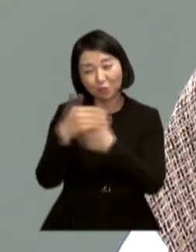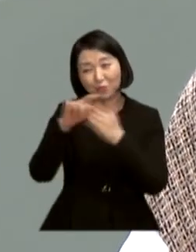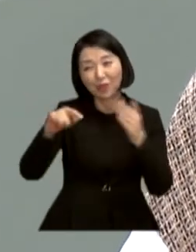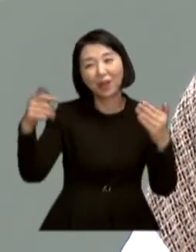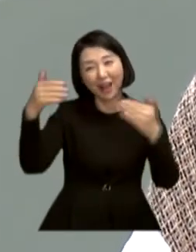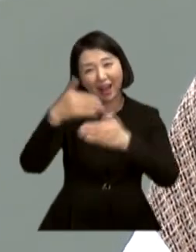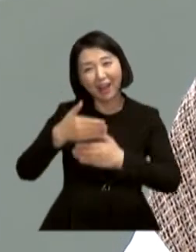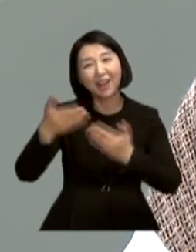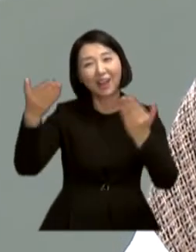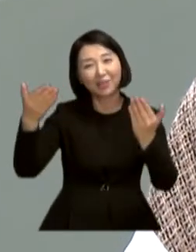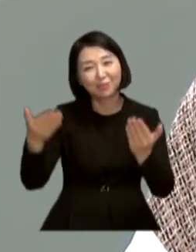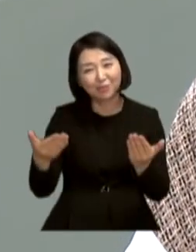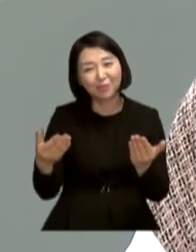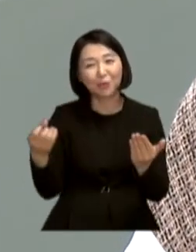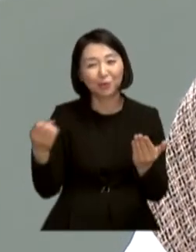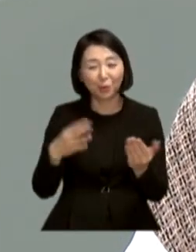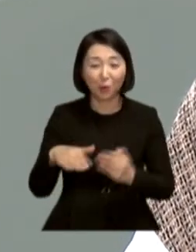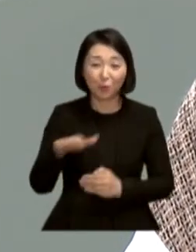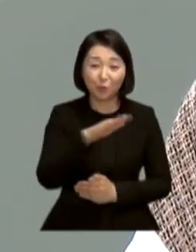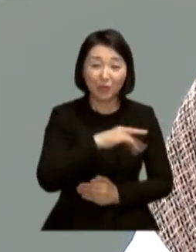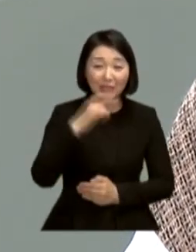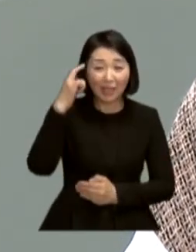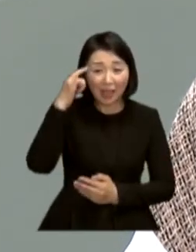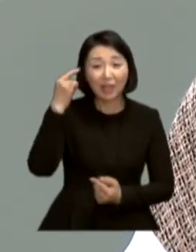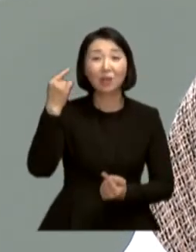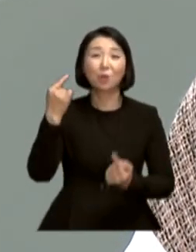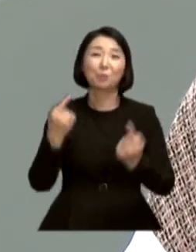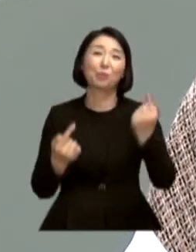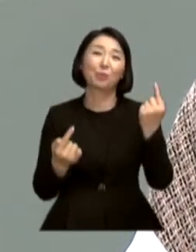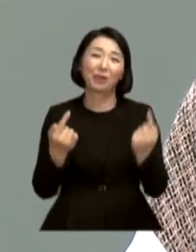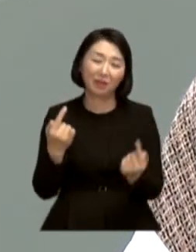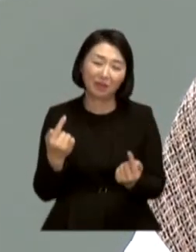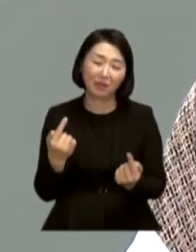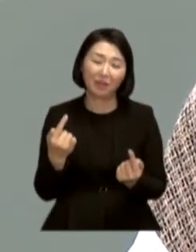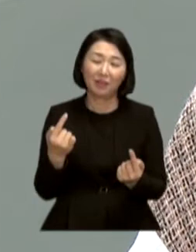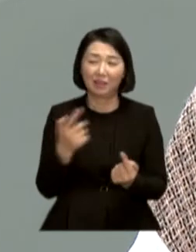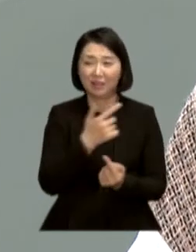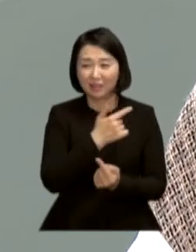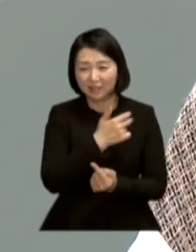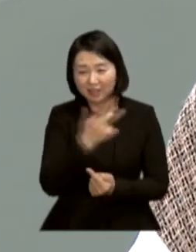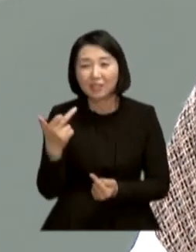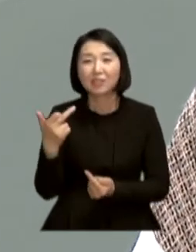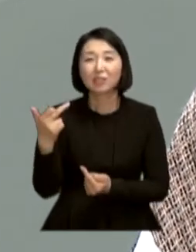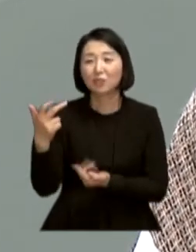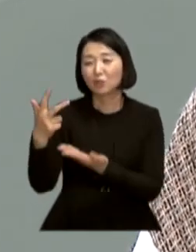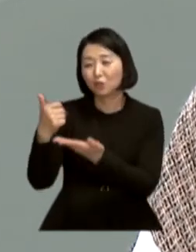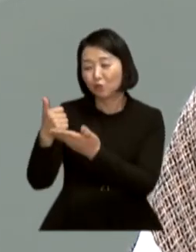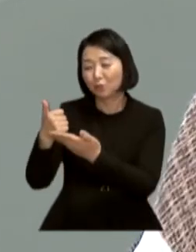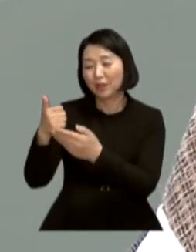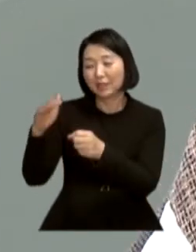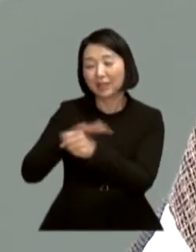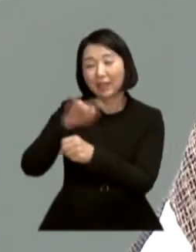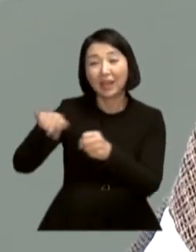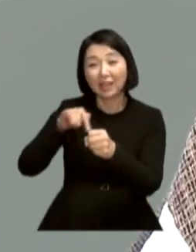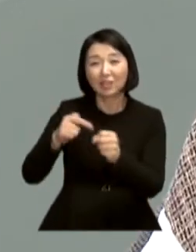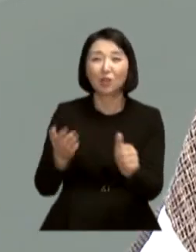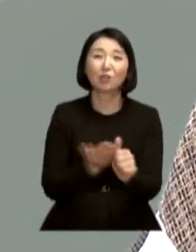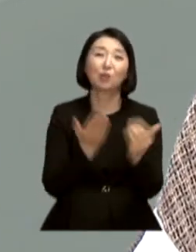품으로 안아서 네. 우리가 생각한 것보다 훨씬 더 크신 주님의 사랑 안에서 키워주실 걸